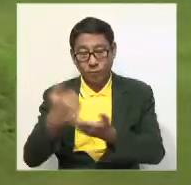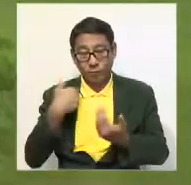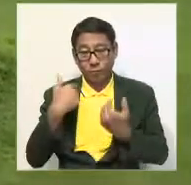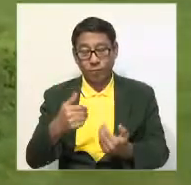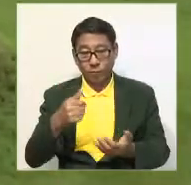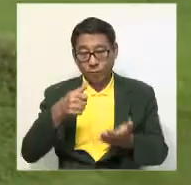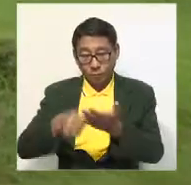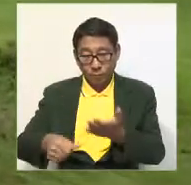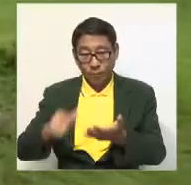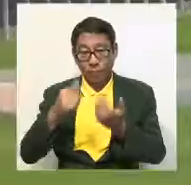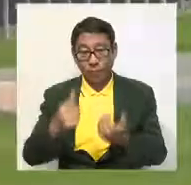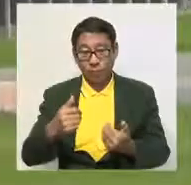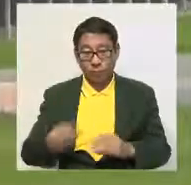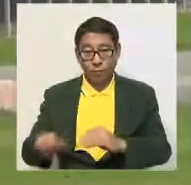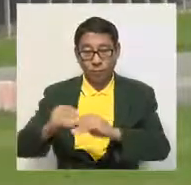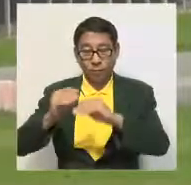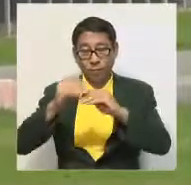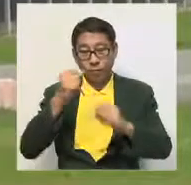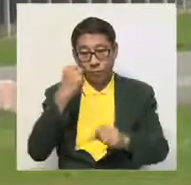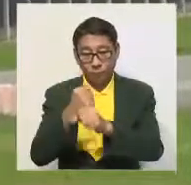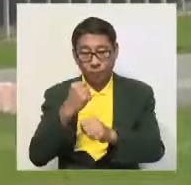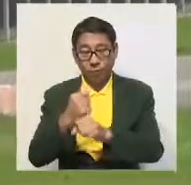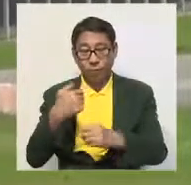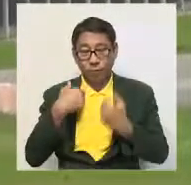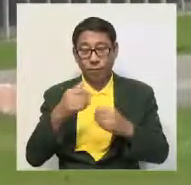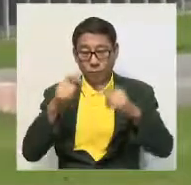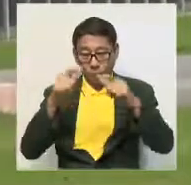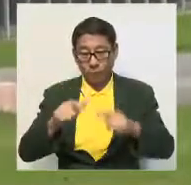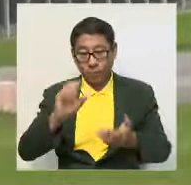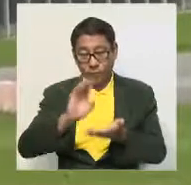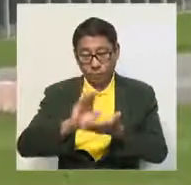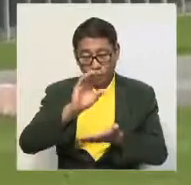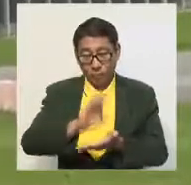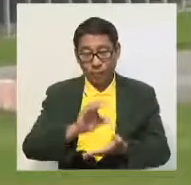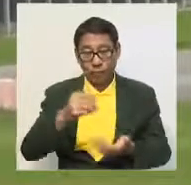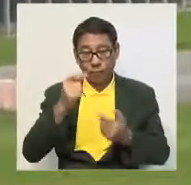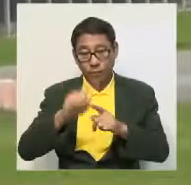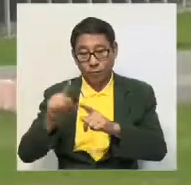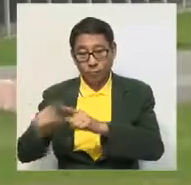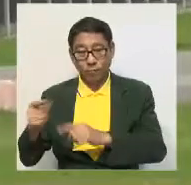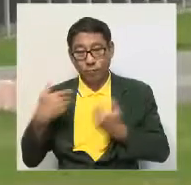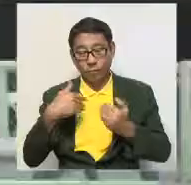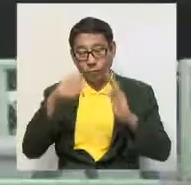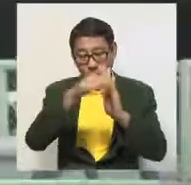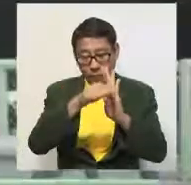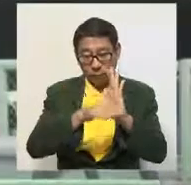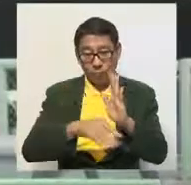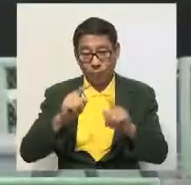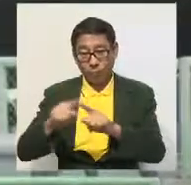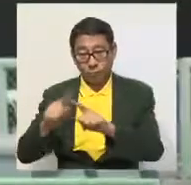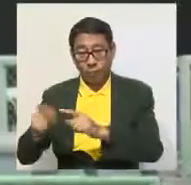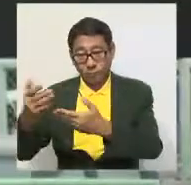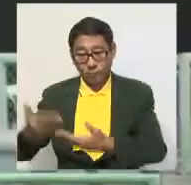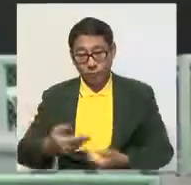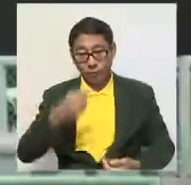ชน์ทางภาษีอากรเพื่อเพิ่มประสิทธิภาพการทำงานและลดต้นทุนลดขั้นตอนการทำธุรกรรมของผู้ประกอบการร